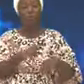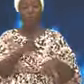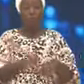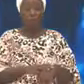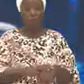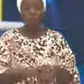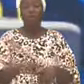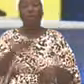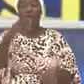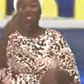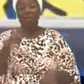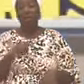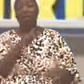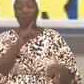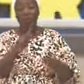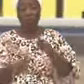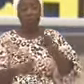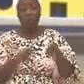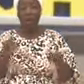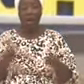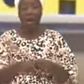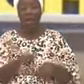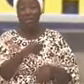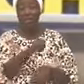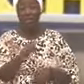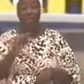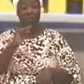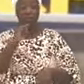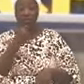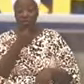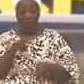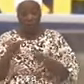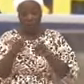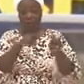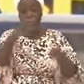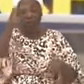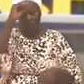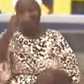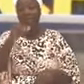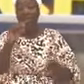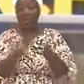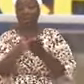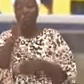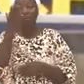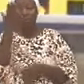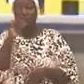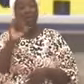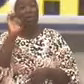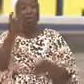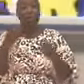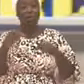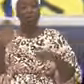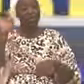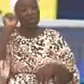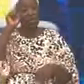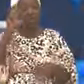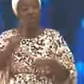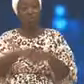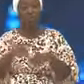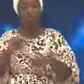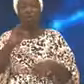une sentinelle ferme d'opale vient il averti edit